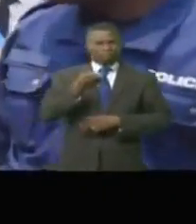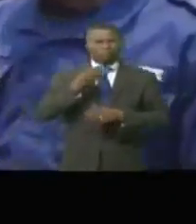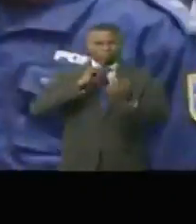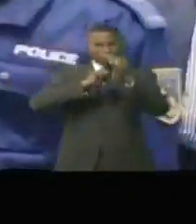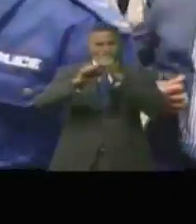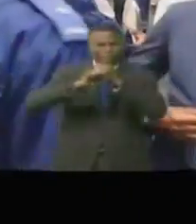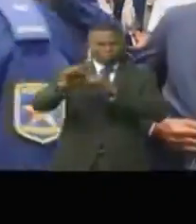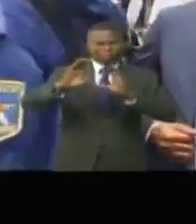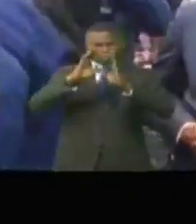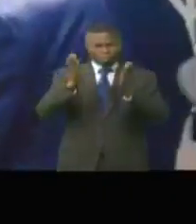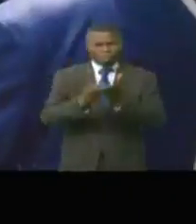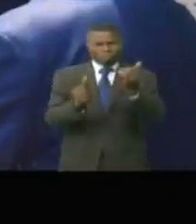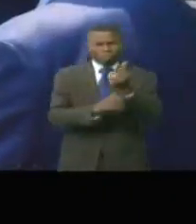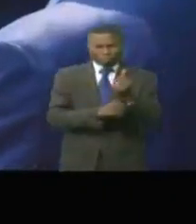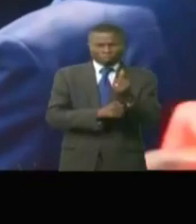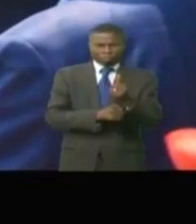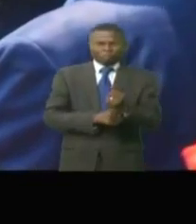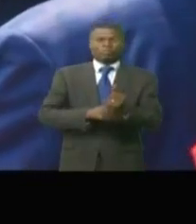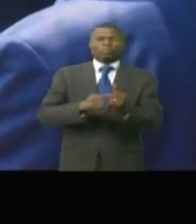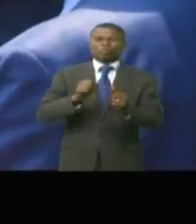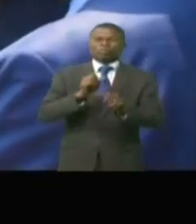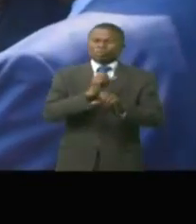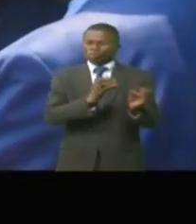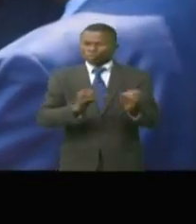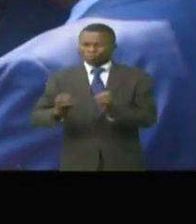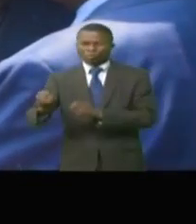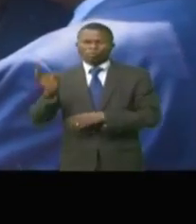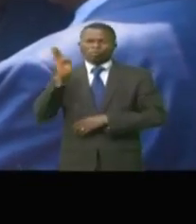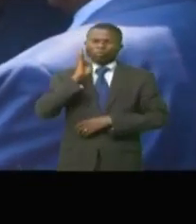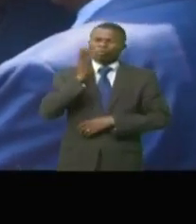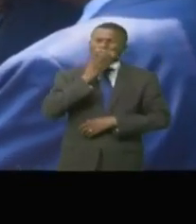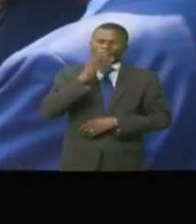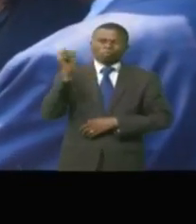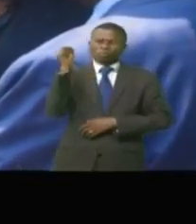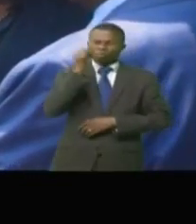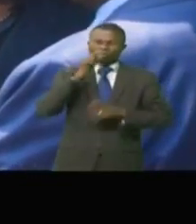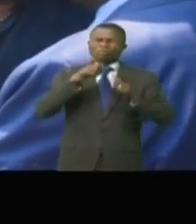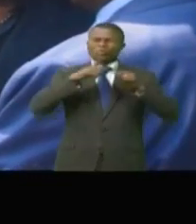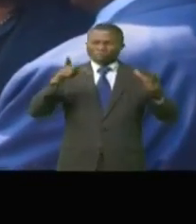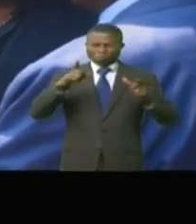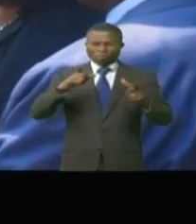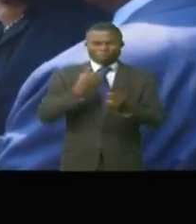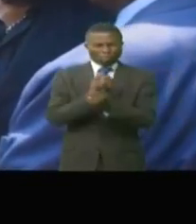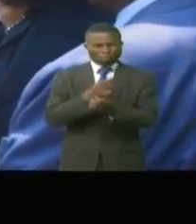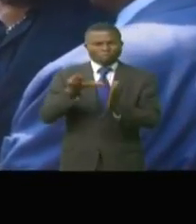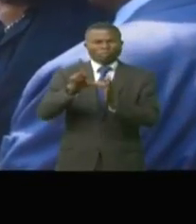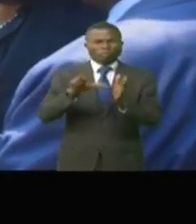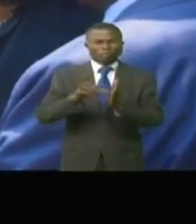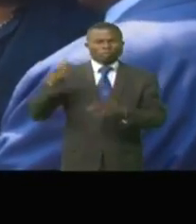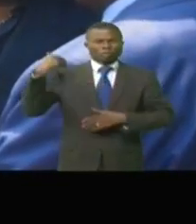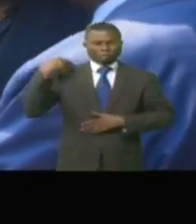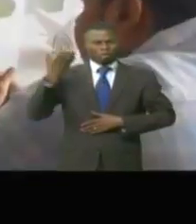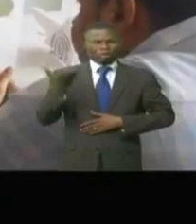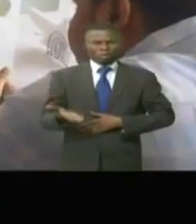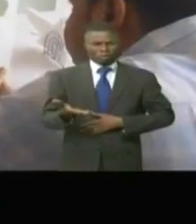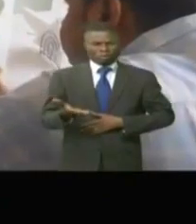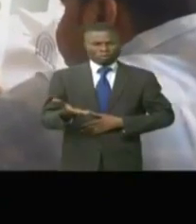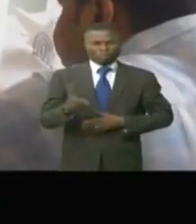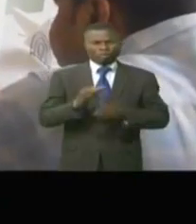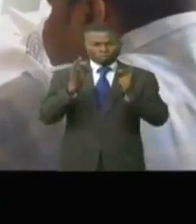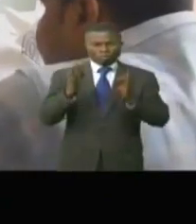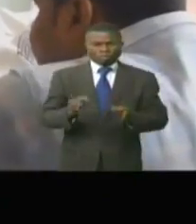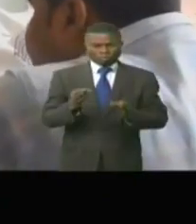les tenanciers des bars sur la nuisance sonore, mais également sur le respect des mesures édictées par l'autorité urbaine. Quant